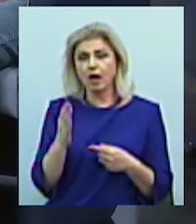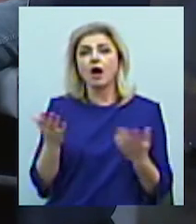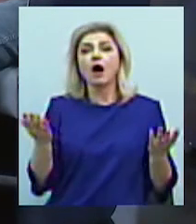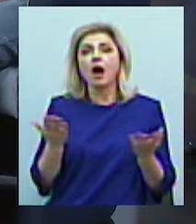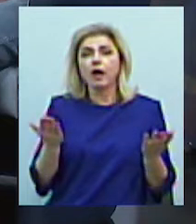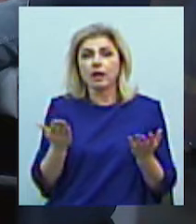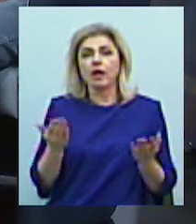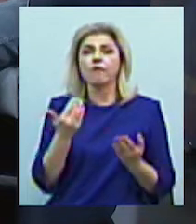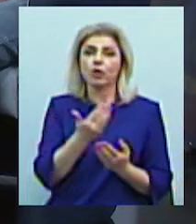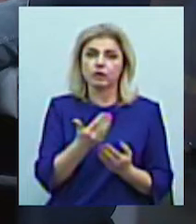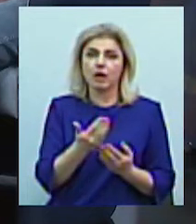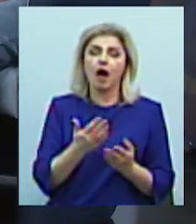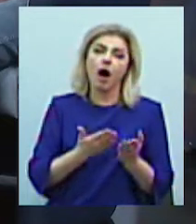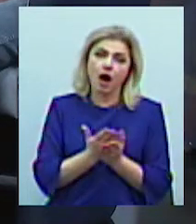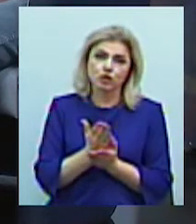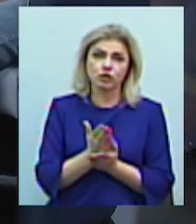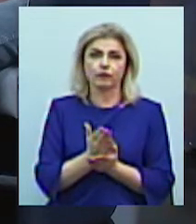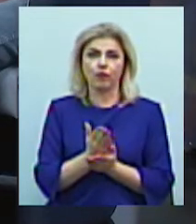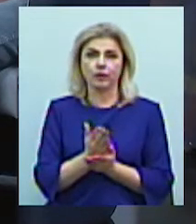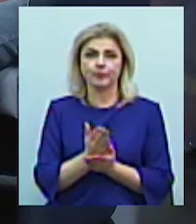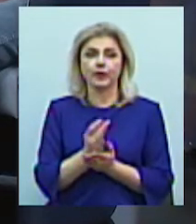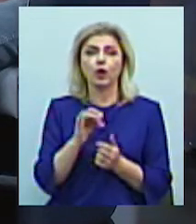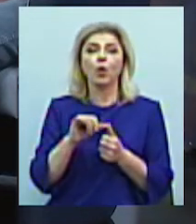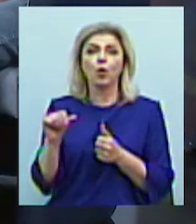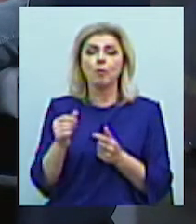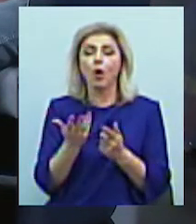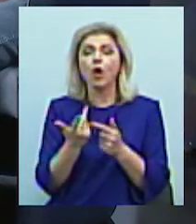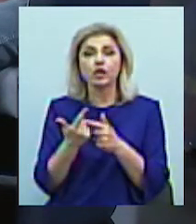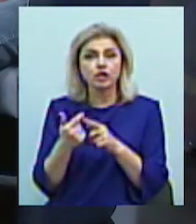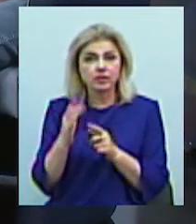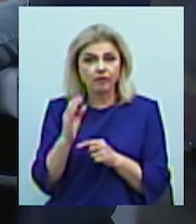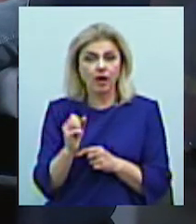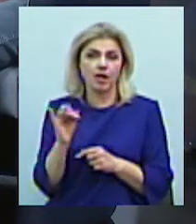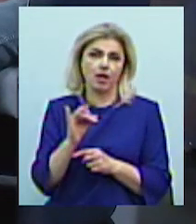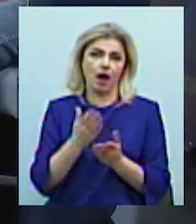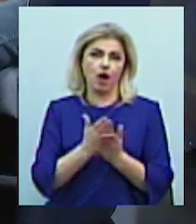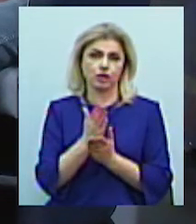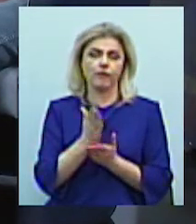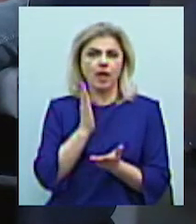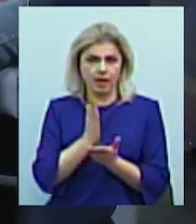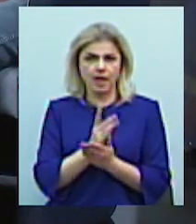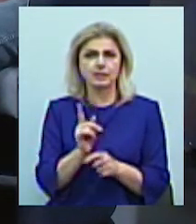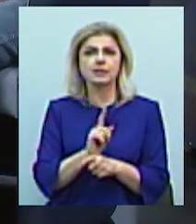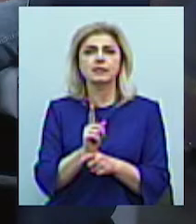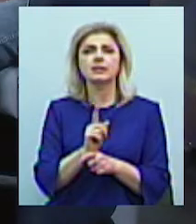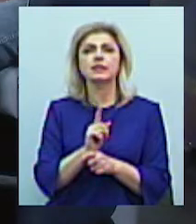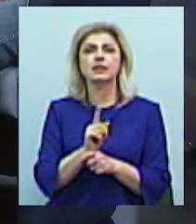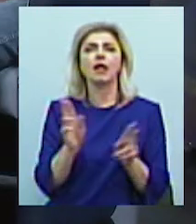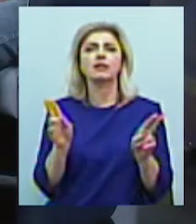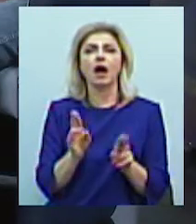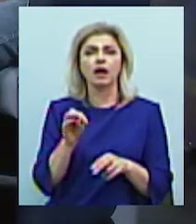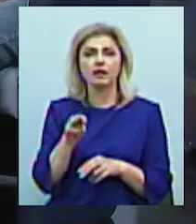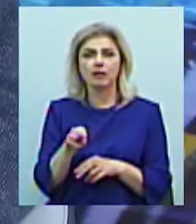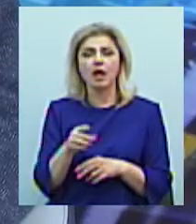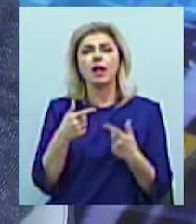які вони отримують. Да, качество, кроме количества и качества. То есть есть стандарты, которые четко указывают, где,